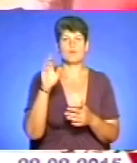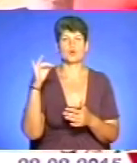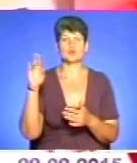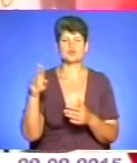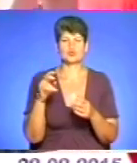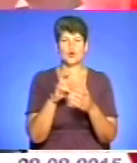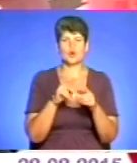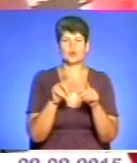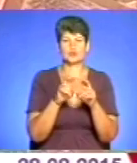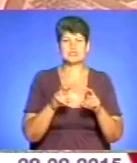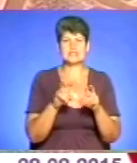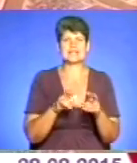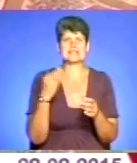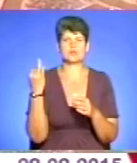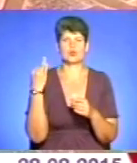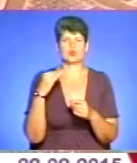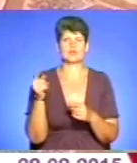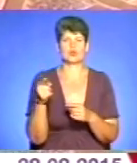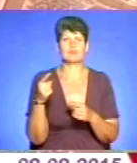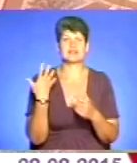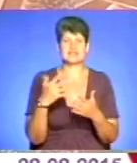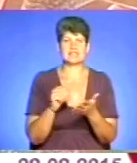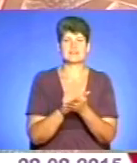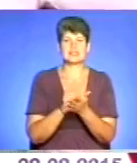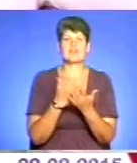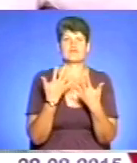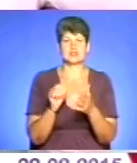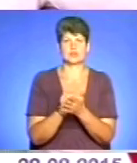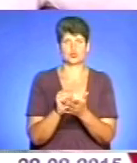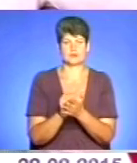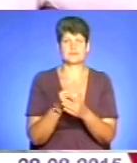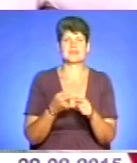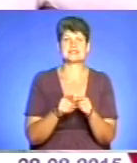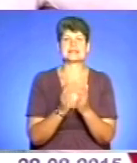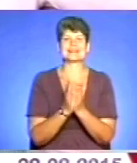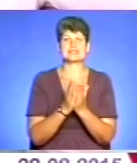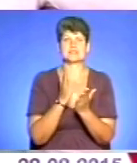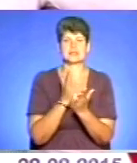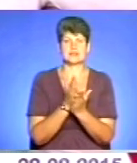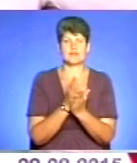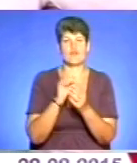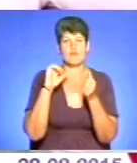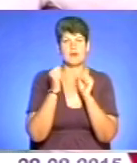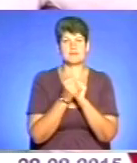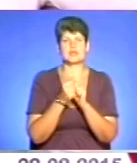досліджувала історію Тернополя. Її видання уже вийшло друком. Ця книжка є. То й пан Любомир Бойцун.